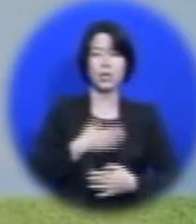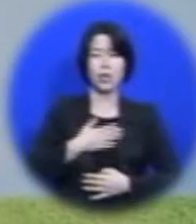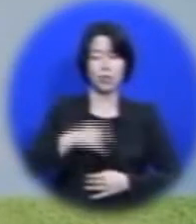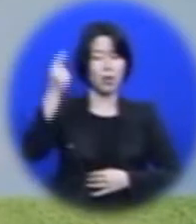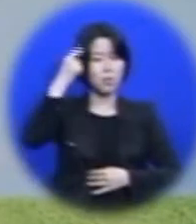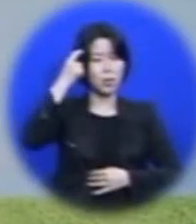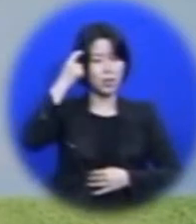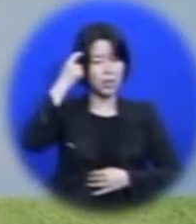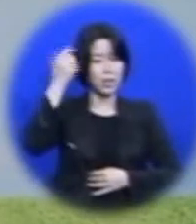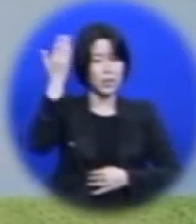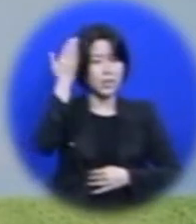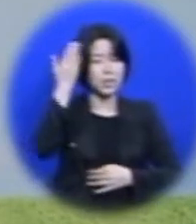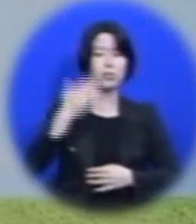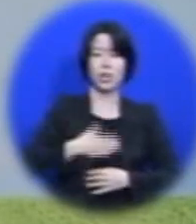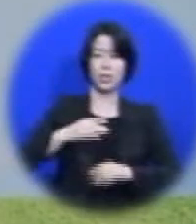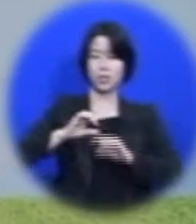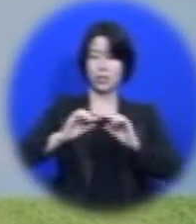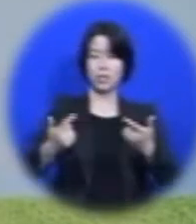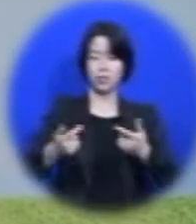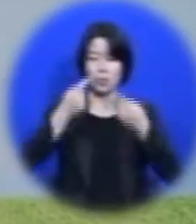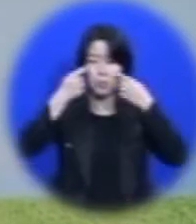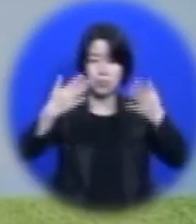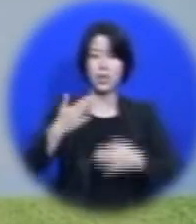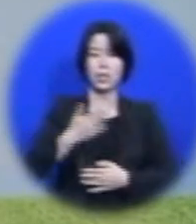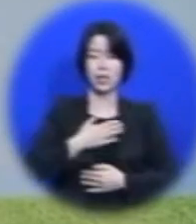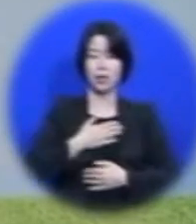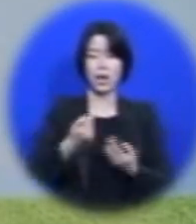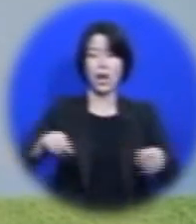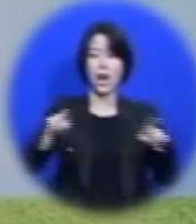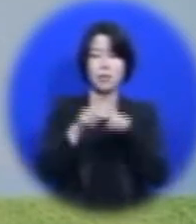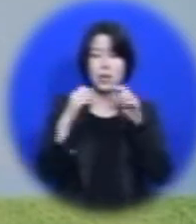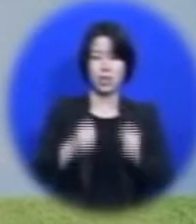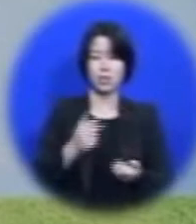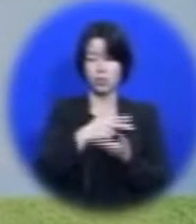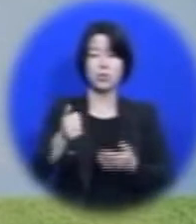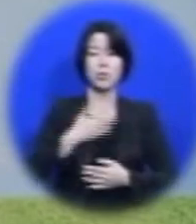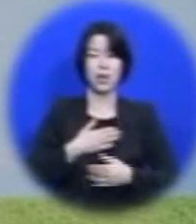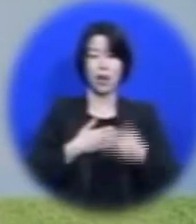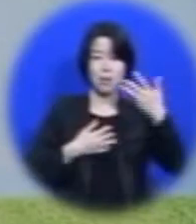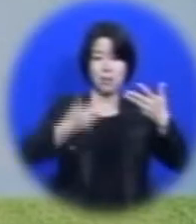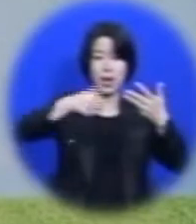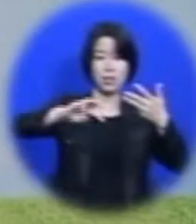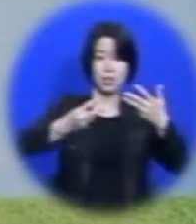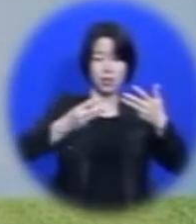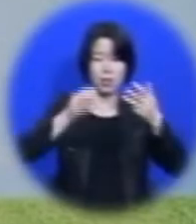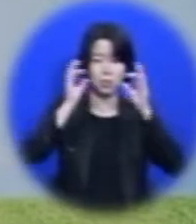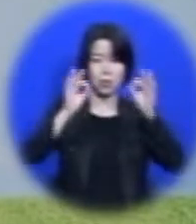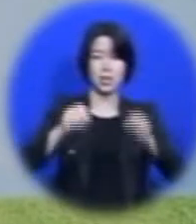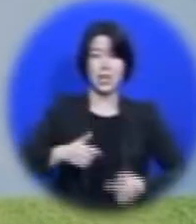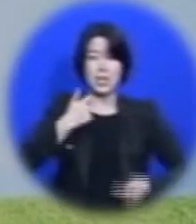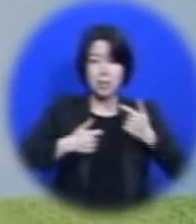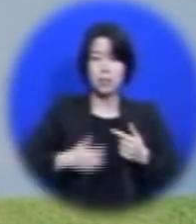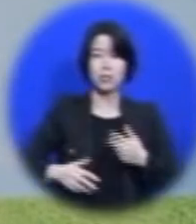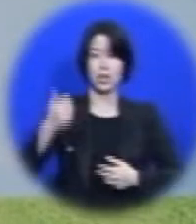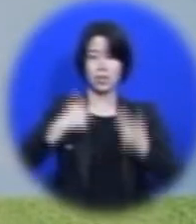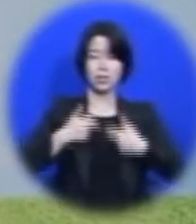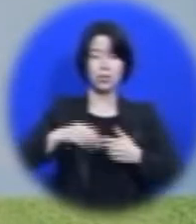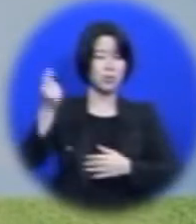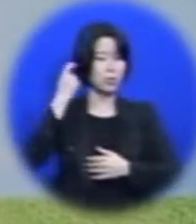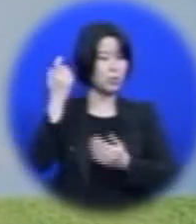지식으로 아는 게 아니고 분명히 내가 나와 함께 계시는 주님을 알아요. 8절에 보면 기쁨과 즐거움의 소리를